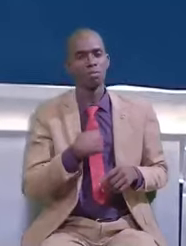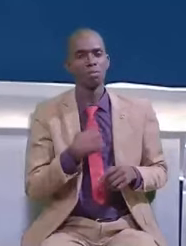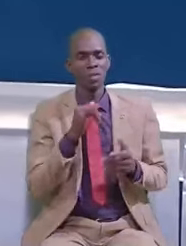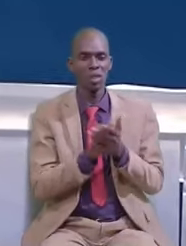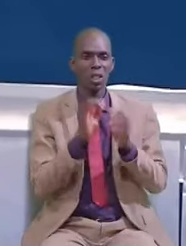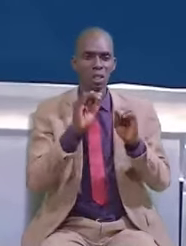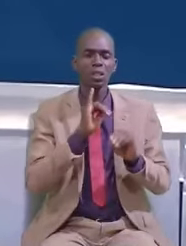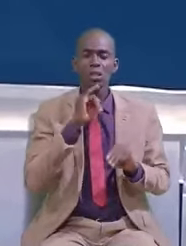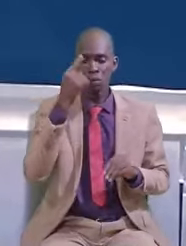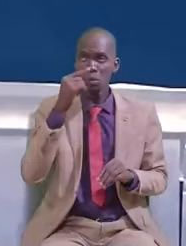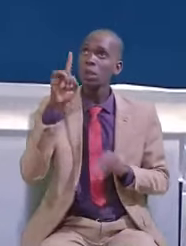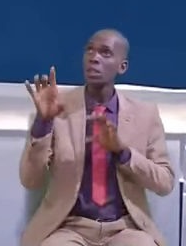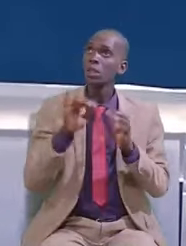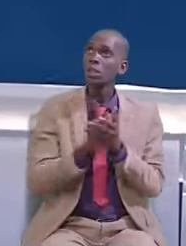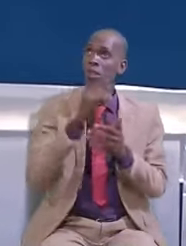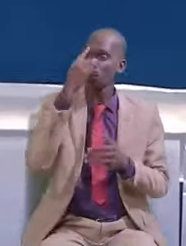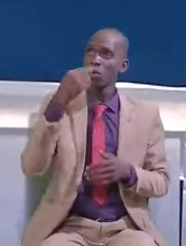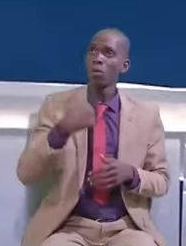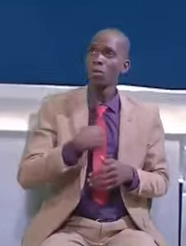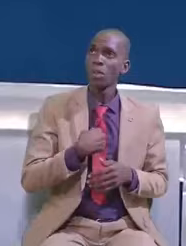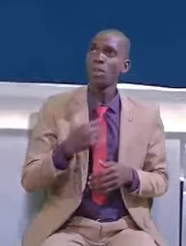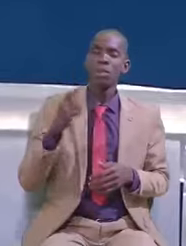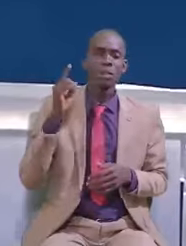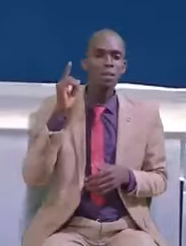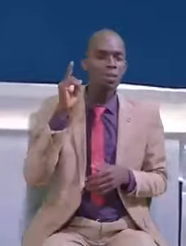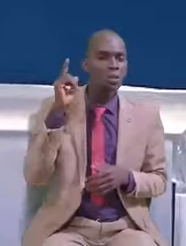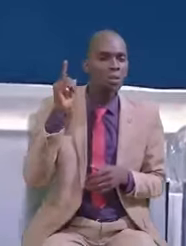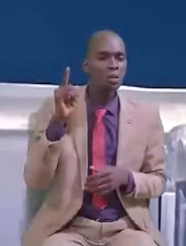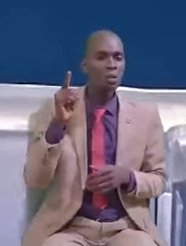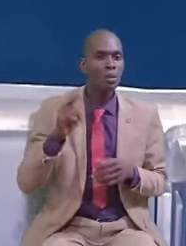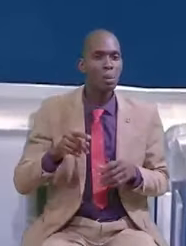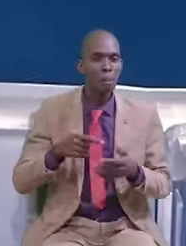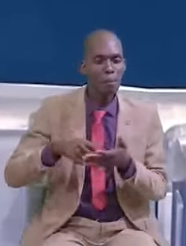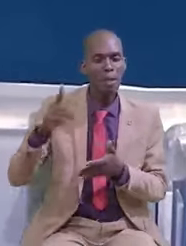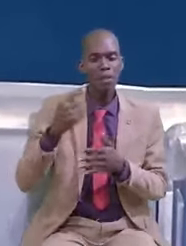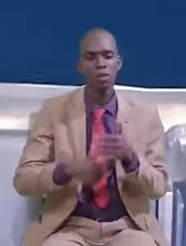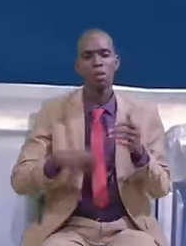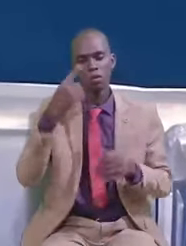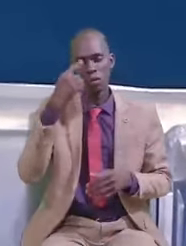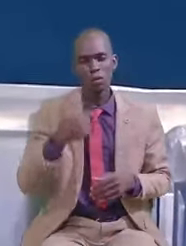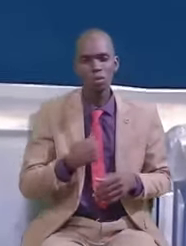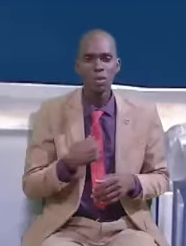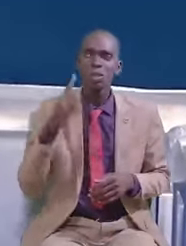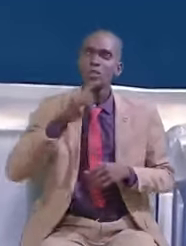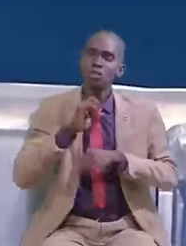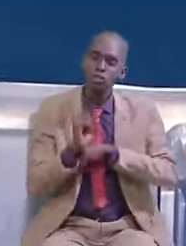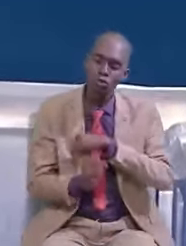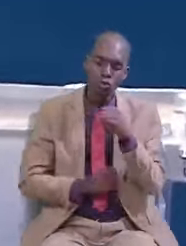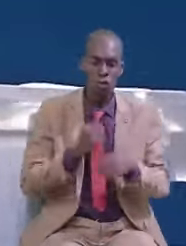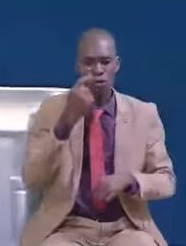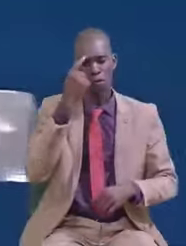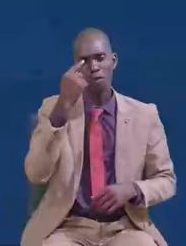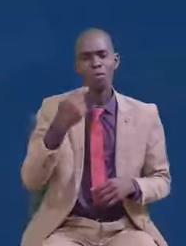moi. Il a payé le prix pour moi. Il a souffert pour moi. Il